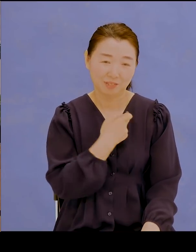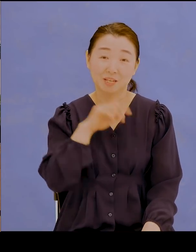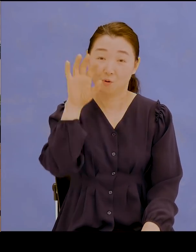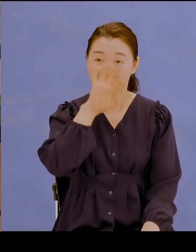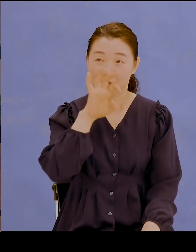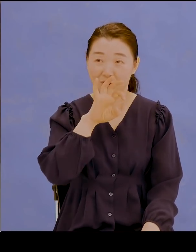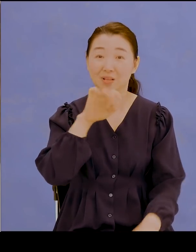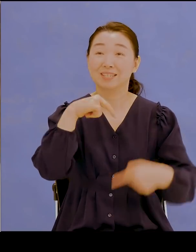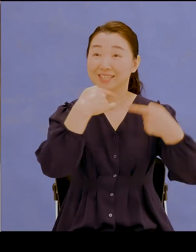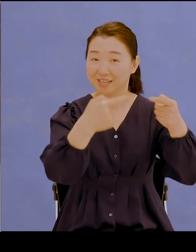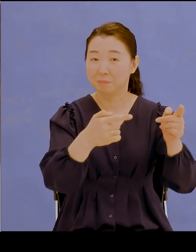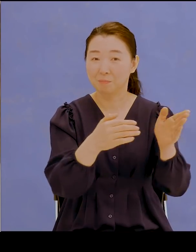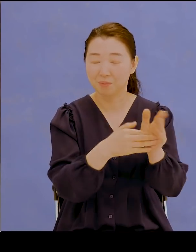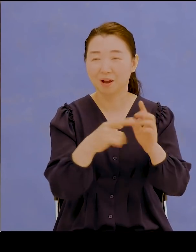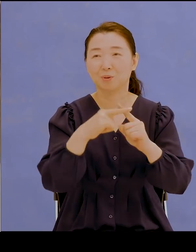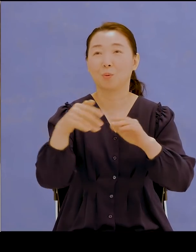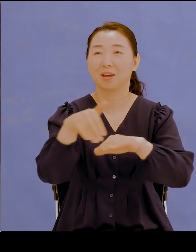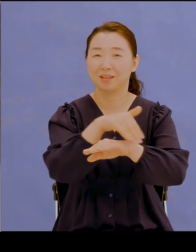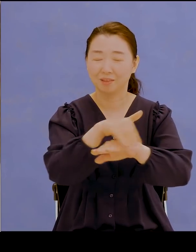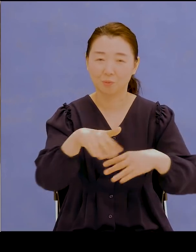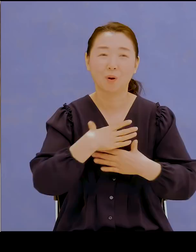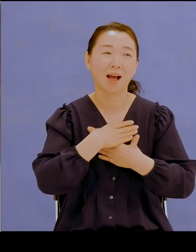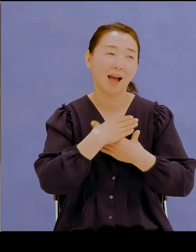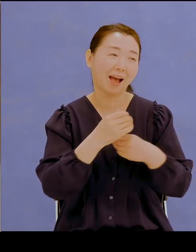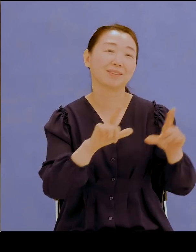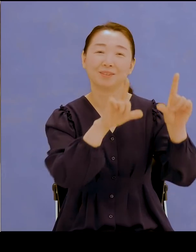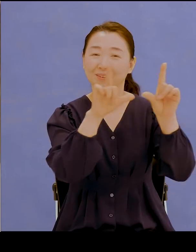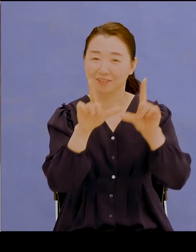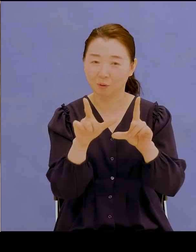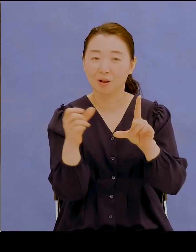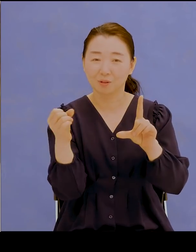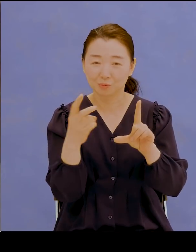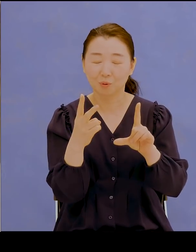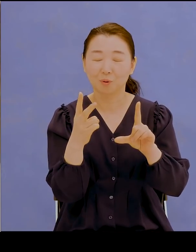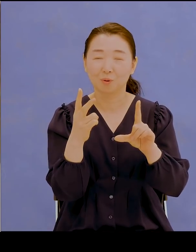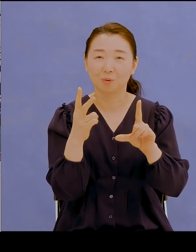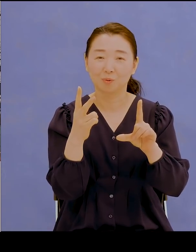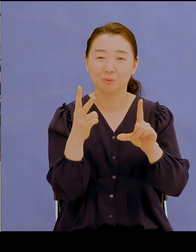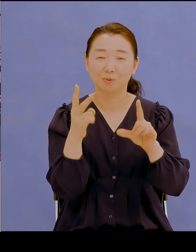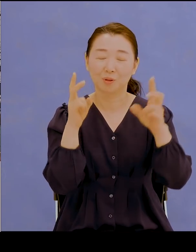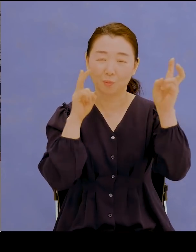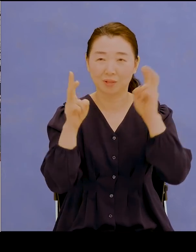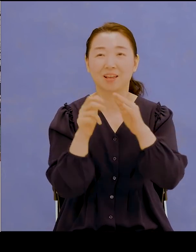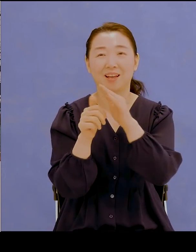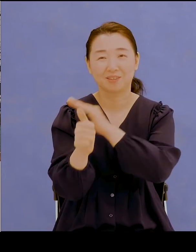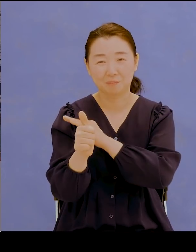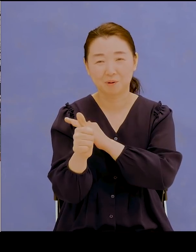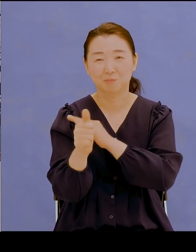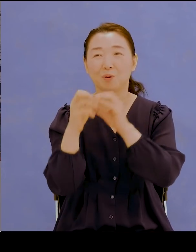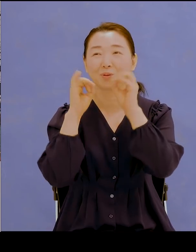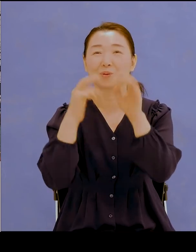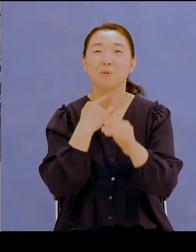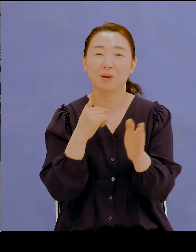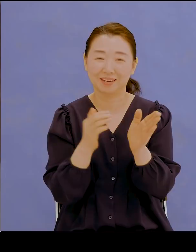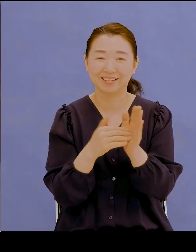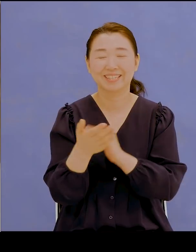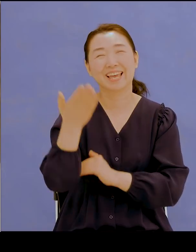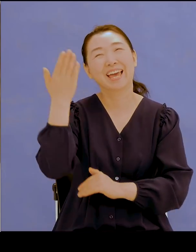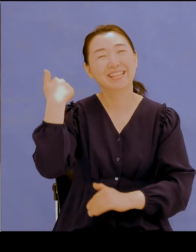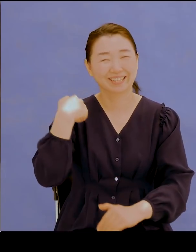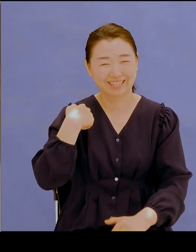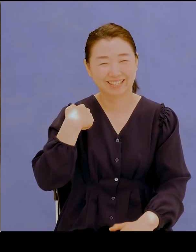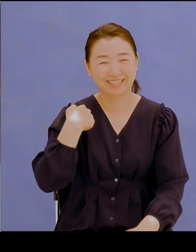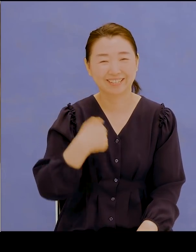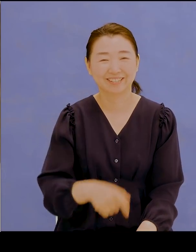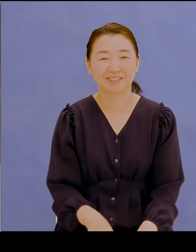받고 교회도 다니고 정착도 하고 네. 저희 뭐 소속사 사장님도 그렇게 해서 예. 전도한 적 그러니까 예전에 제가